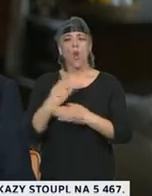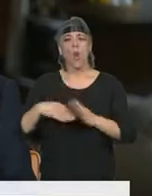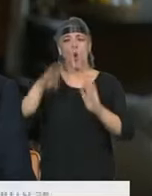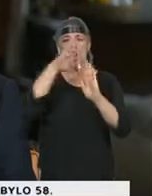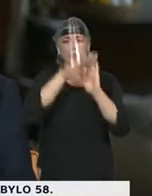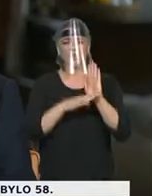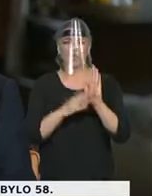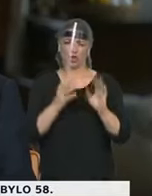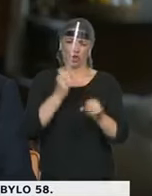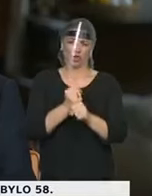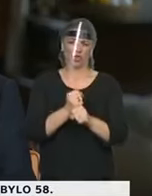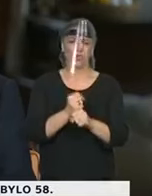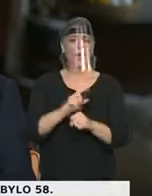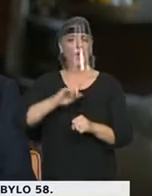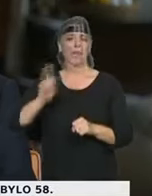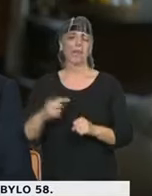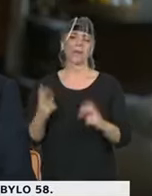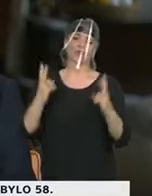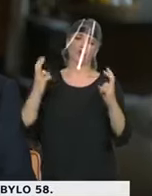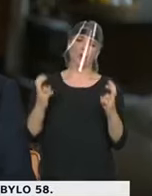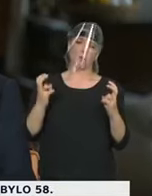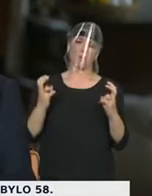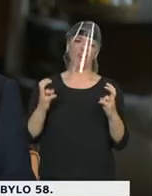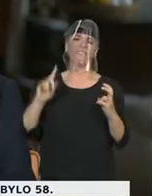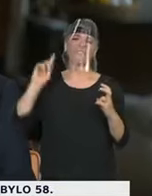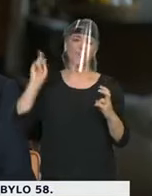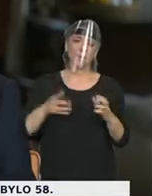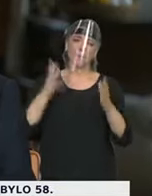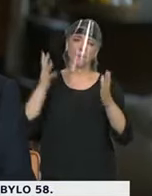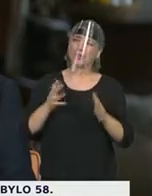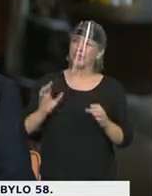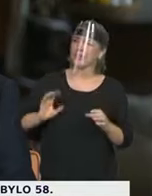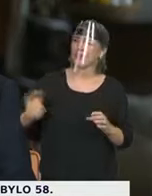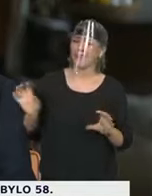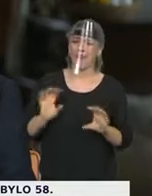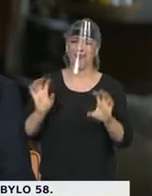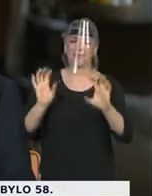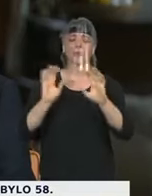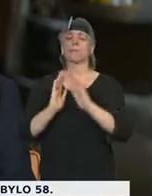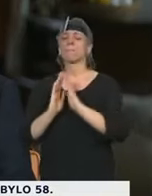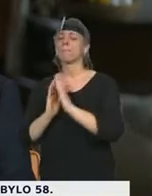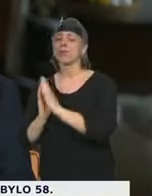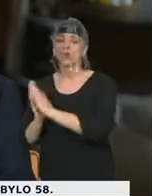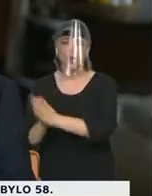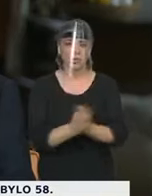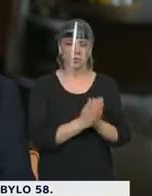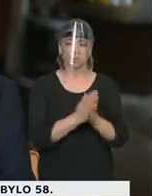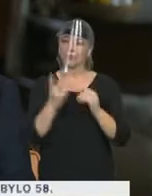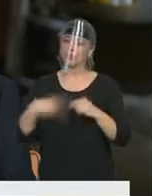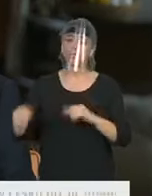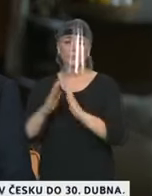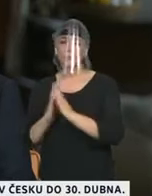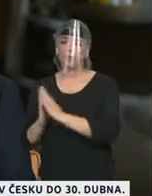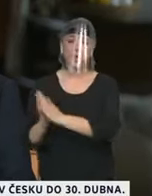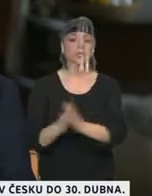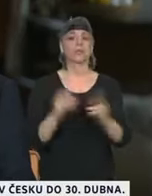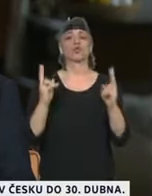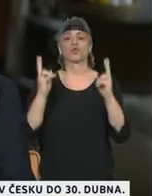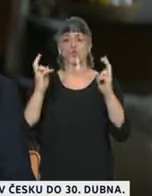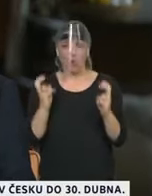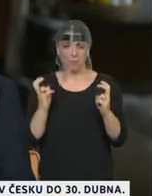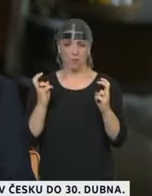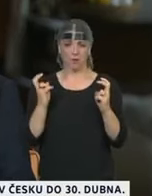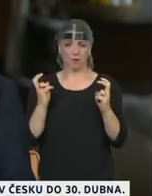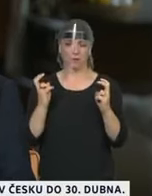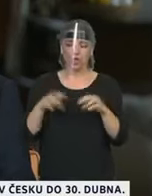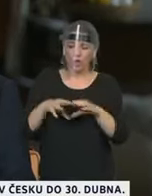doma. Vím, že bude pěkně, ale přesto prosím, prosím vás všechny, buďte doma. Užívejte si